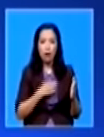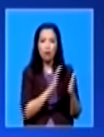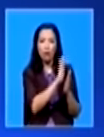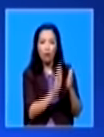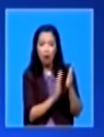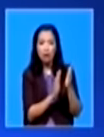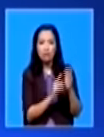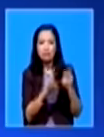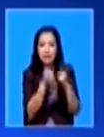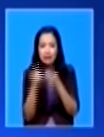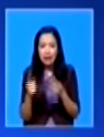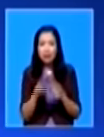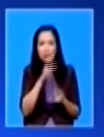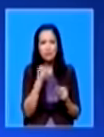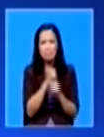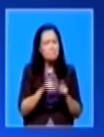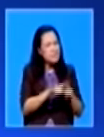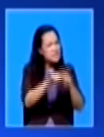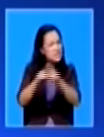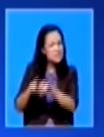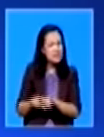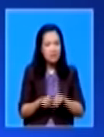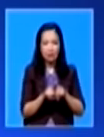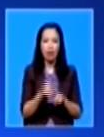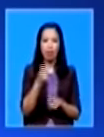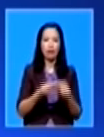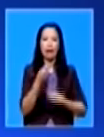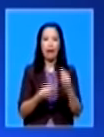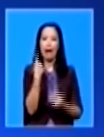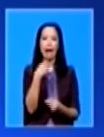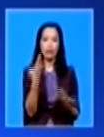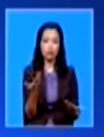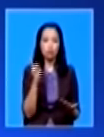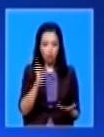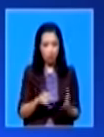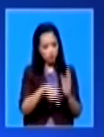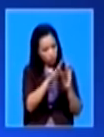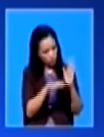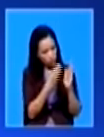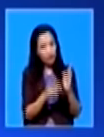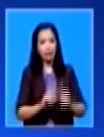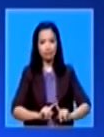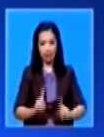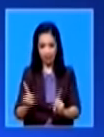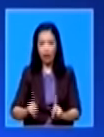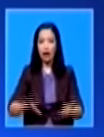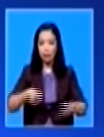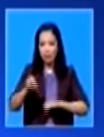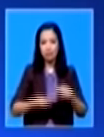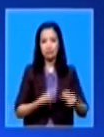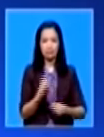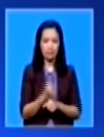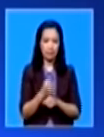งหมดเหมือนกันทั้งประเทศไม่มีขายใครได้มันต้องทำให้แตกต่างแต่ละภูมิภาคหนึ่งแต่ละภูมิภาคมองกลุ่มจังหวัดแต่ถ้าไปดูแต่ละจังหวัดแล้ว